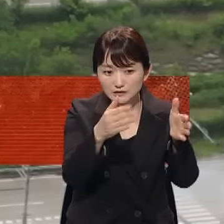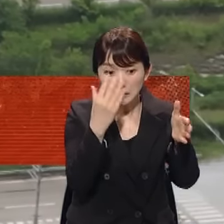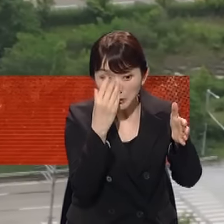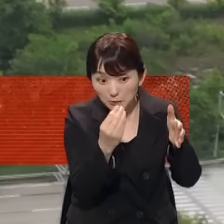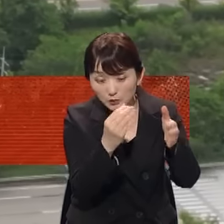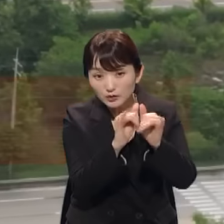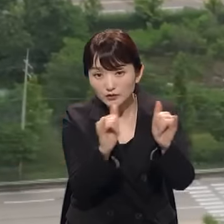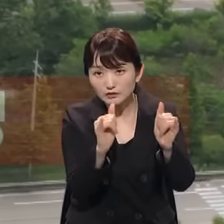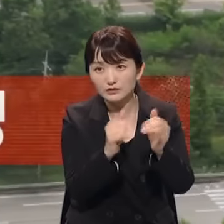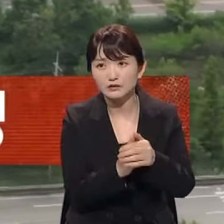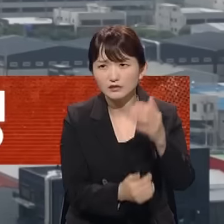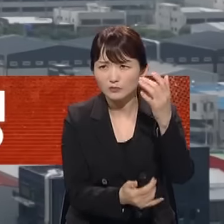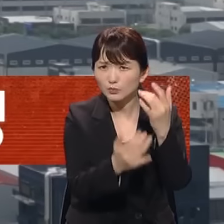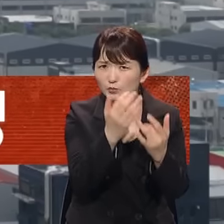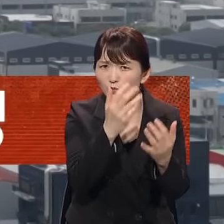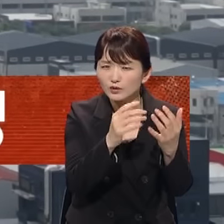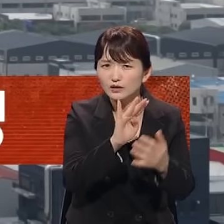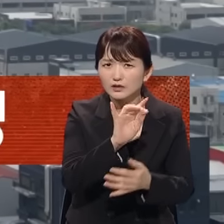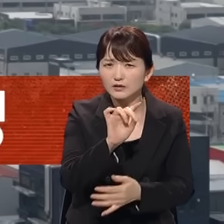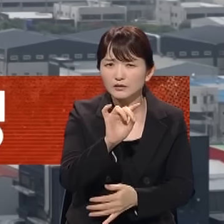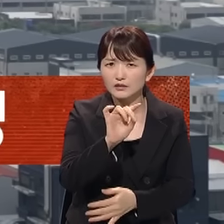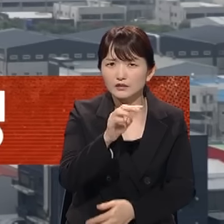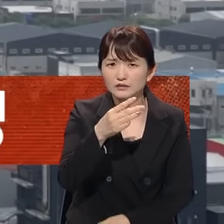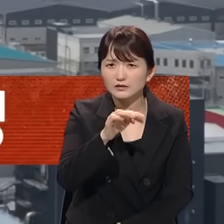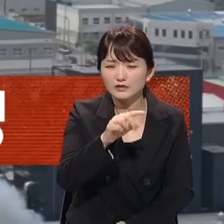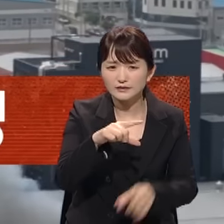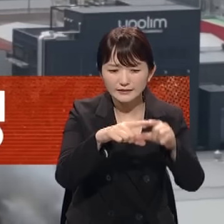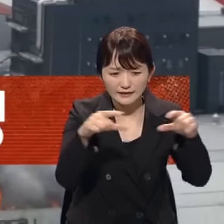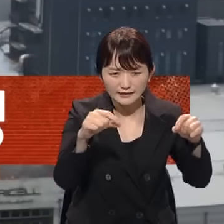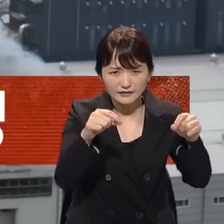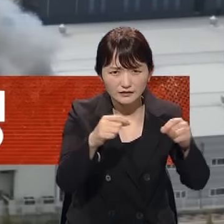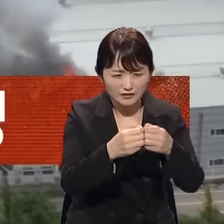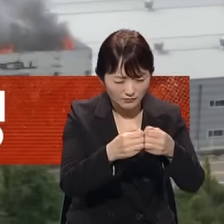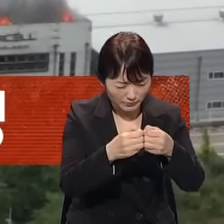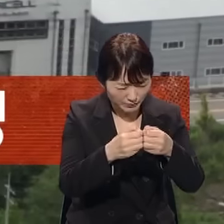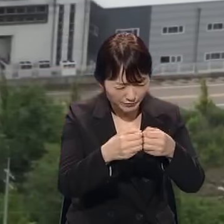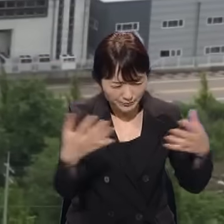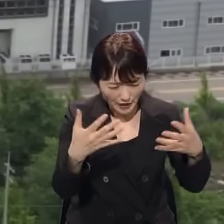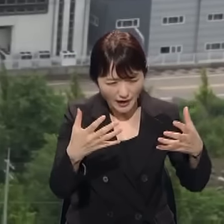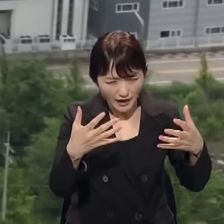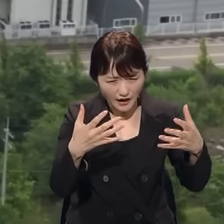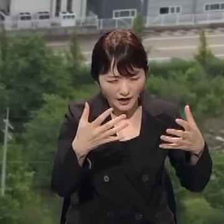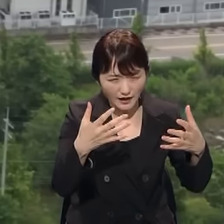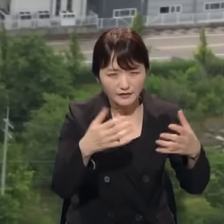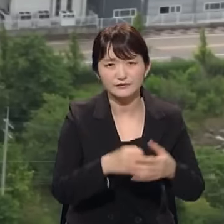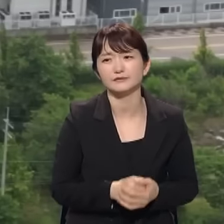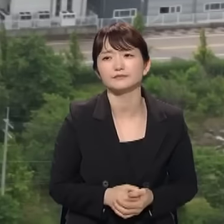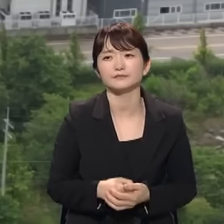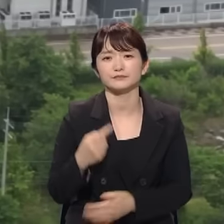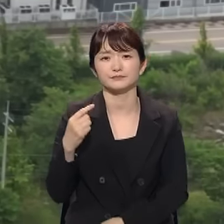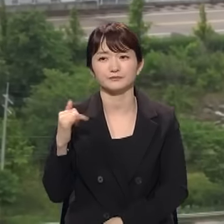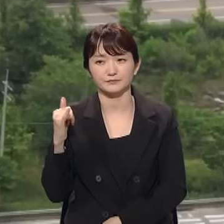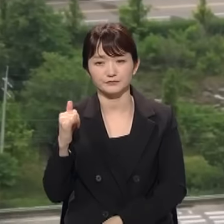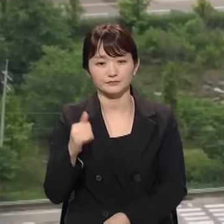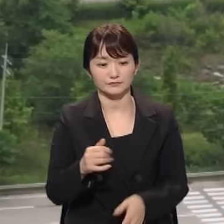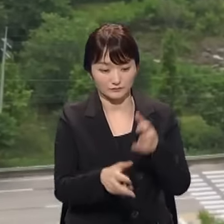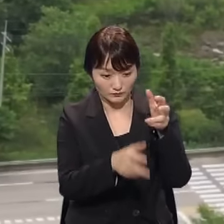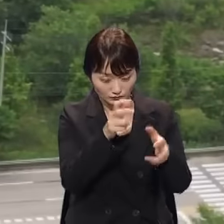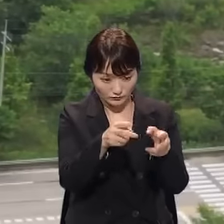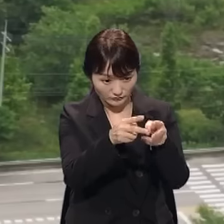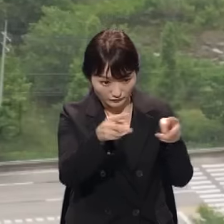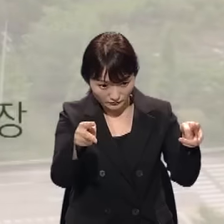목격자에 따르면 화재 당시 배터리 셀 하나에서 폭발적인 연소가 일어났다고 진술했습니다. 소방당국은 공장